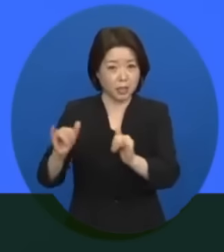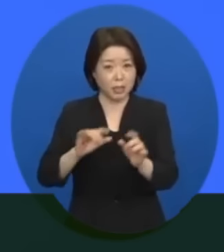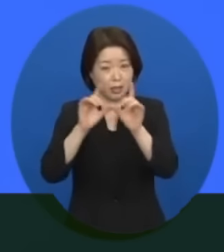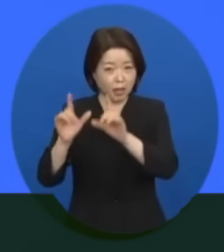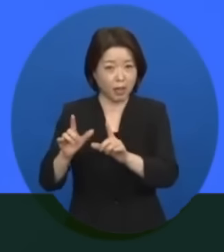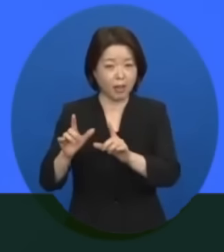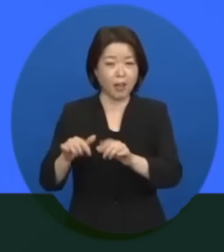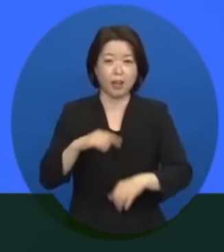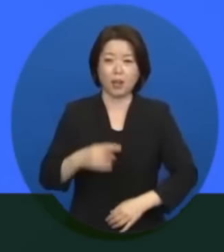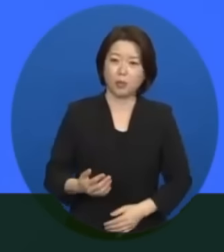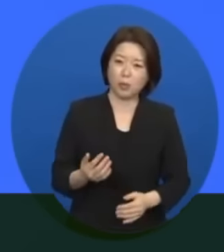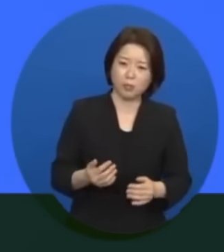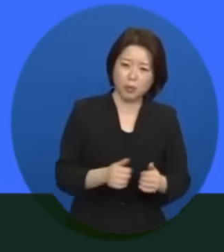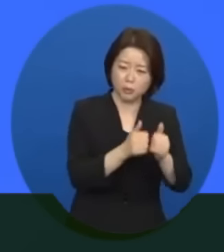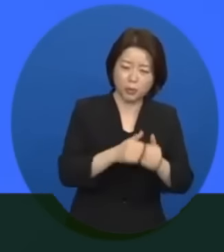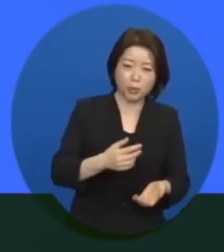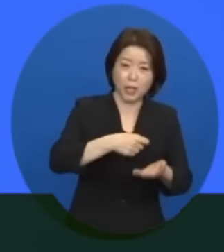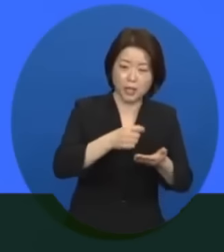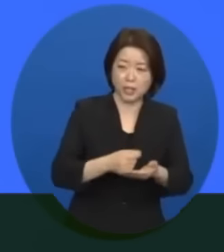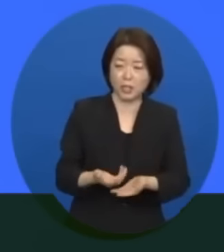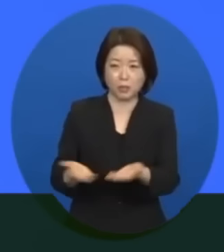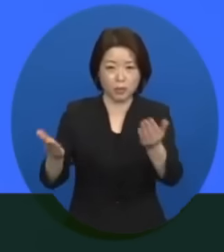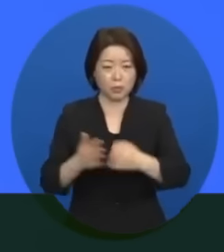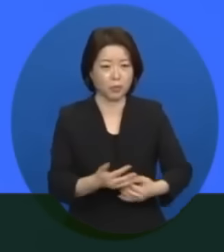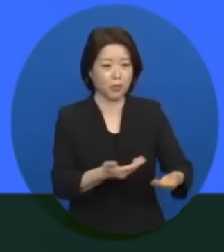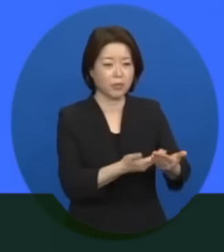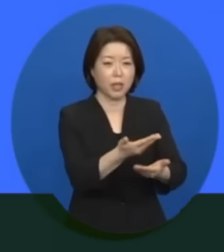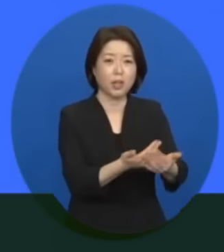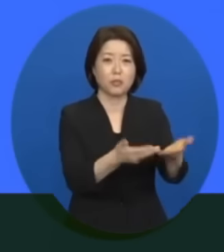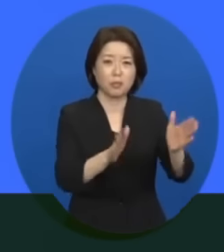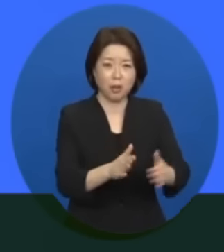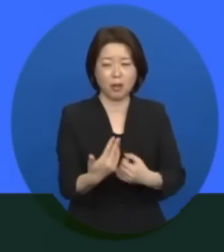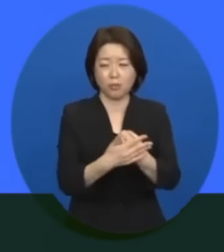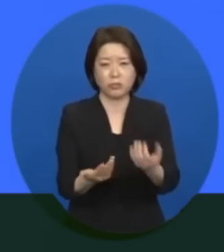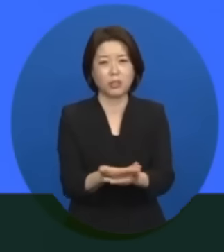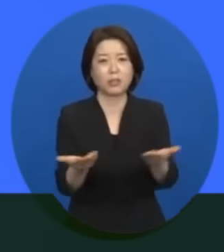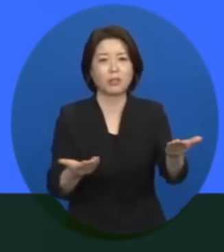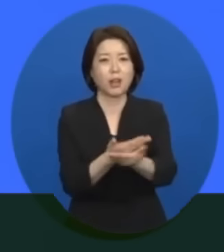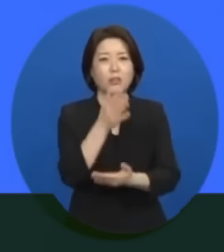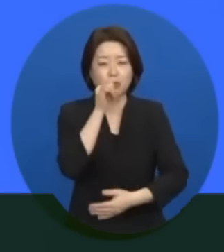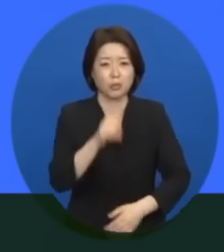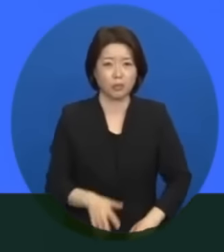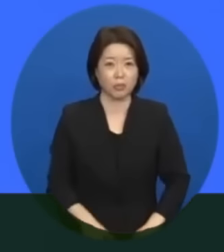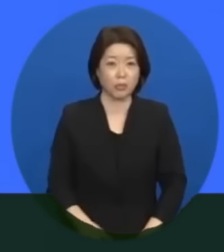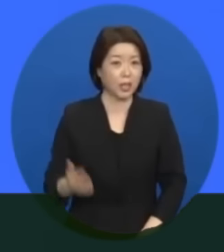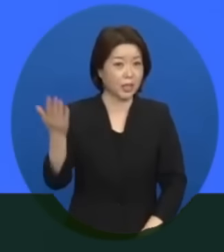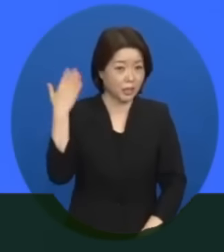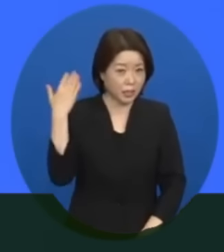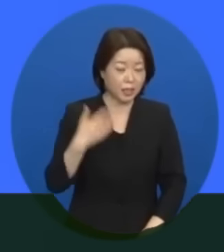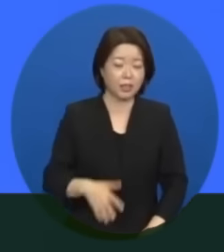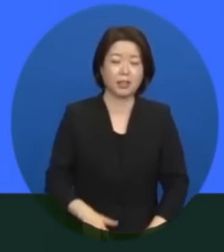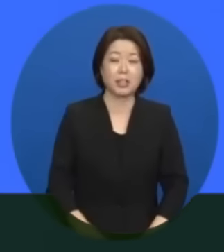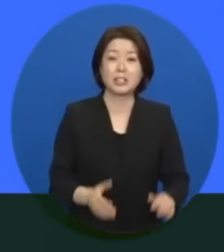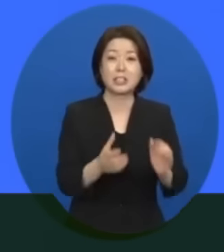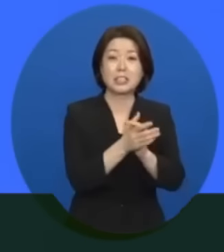주하고 함께 나방 만들고 은혜를 또 나누고 있습니다 교회를 떠난 친구들을 찾아가서